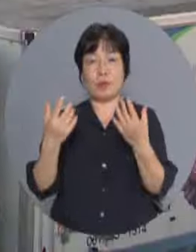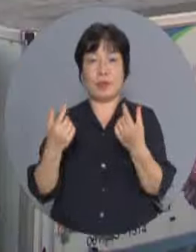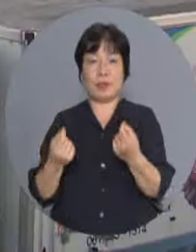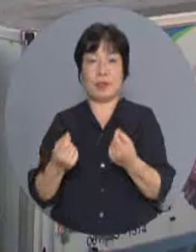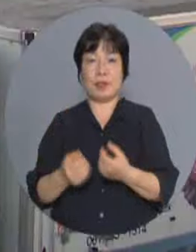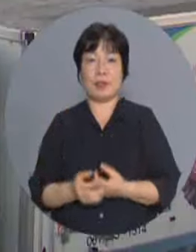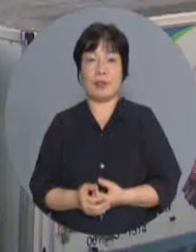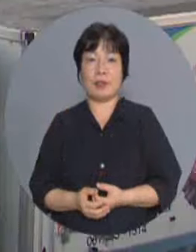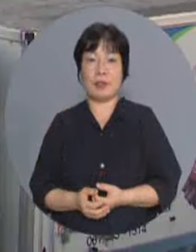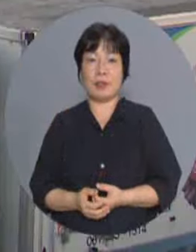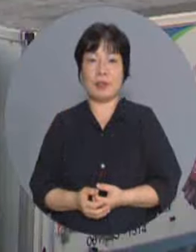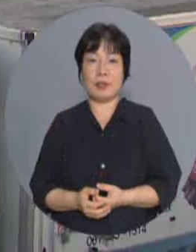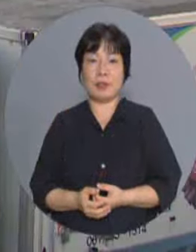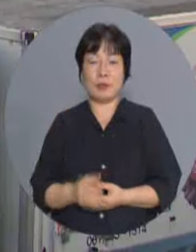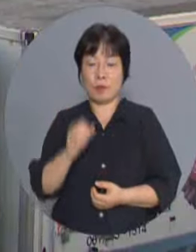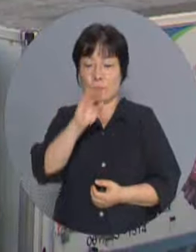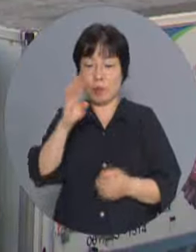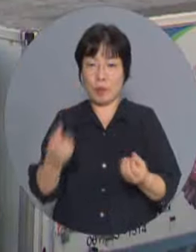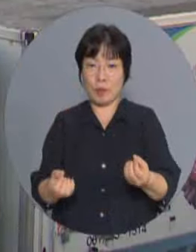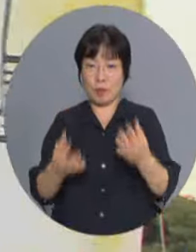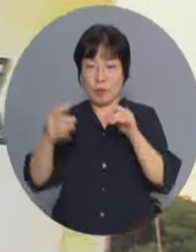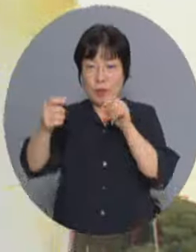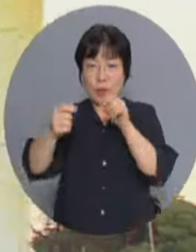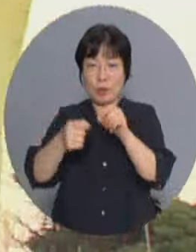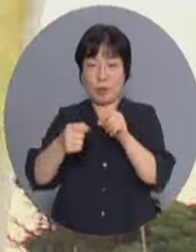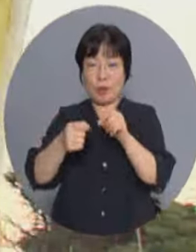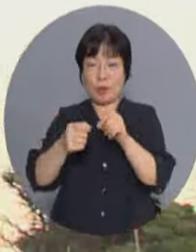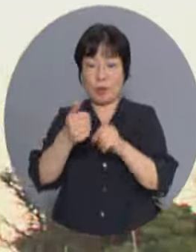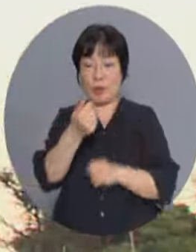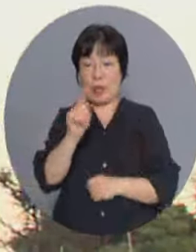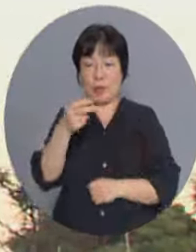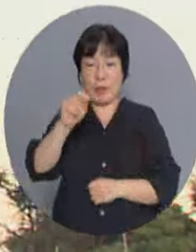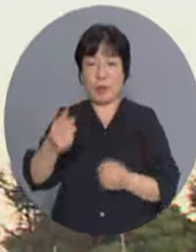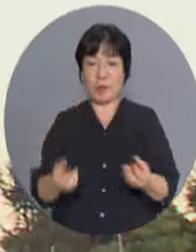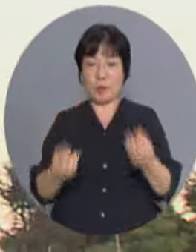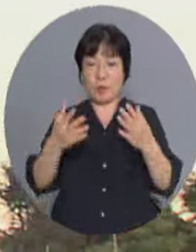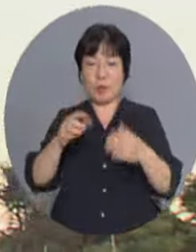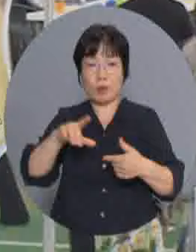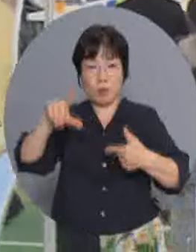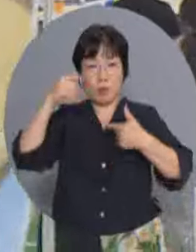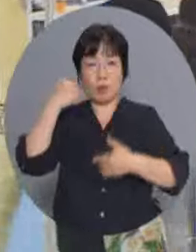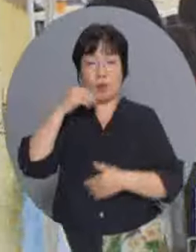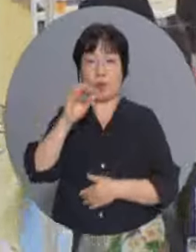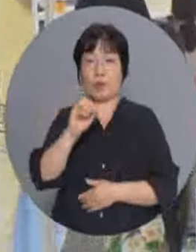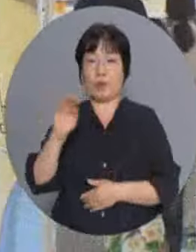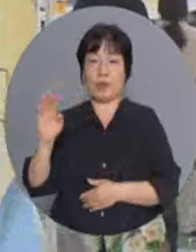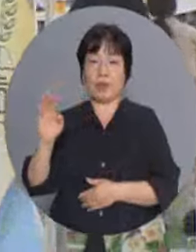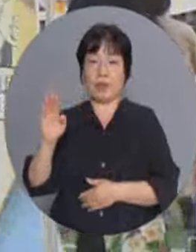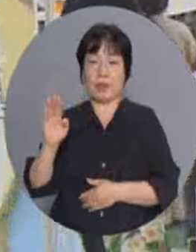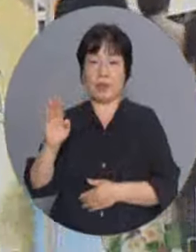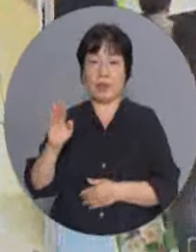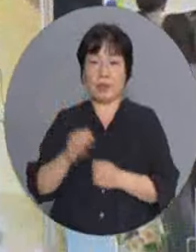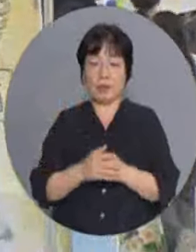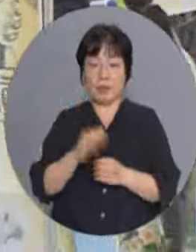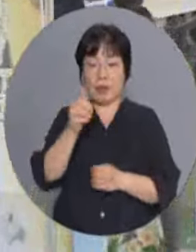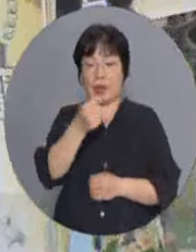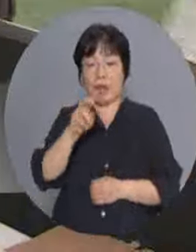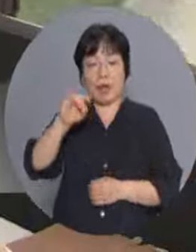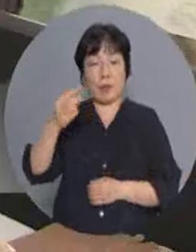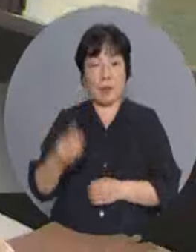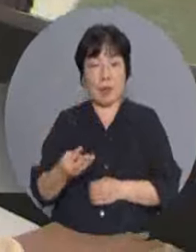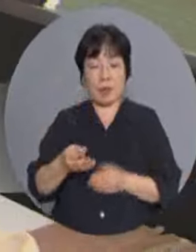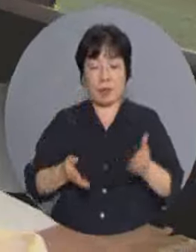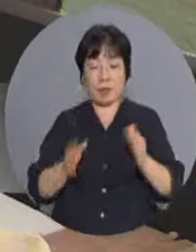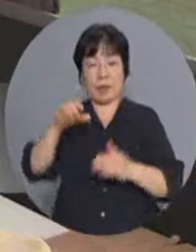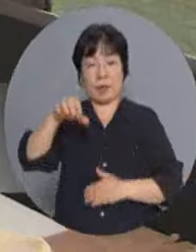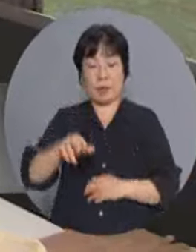같아요 하멜 맥주 축제의 줄임말인 하맥 축제의 주인공은 단연 맥주 하 표류기 드릭 하멜의